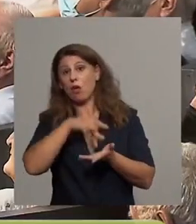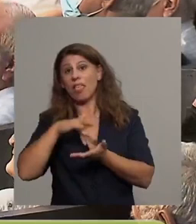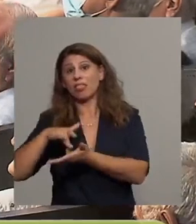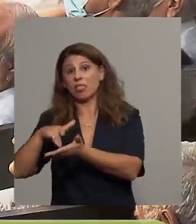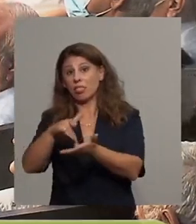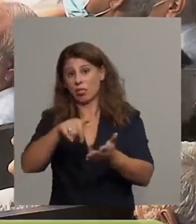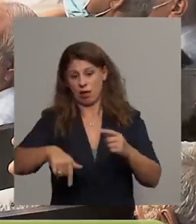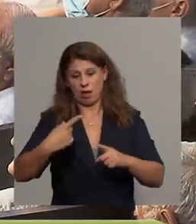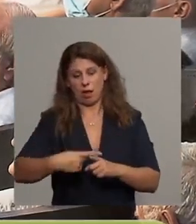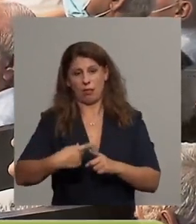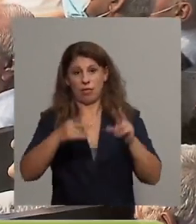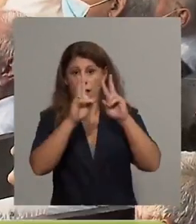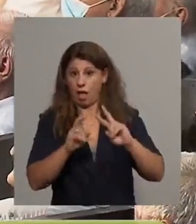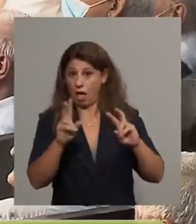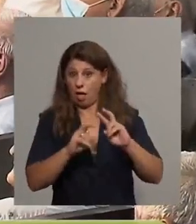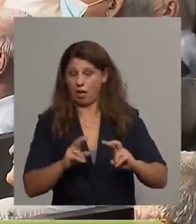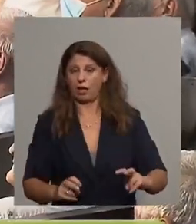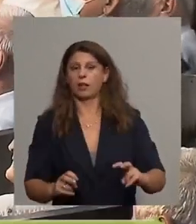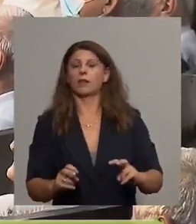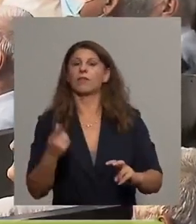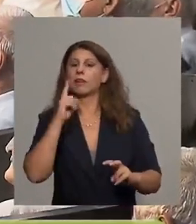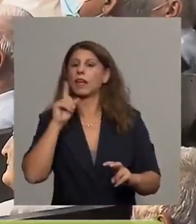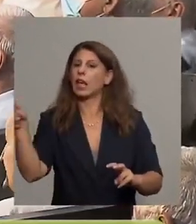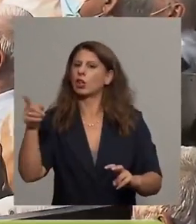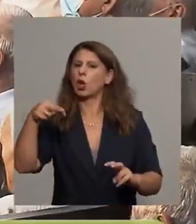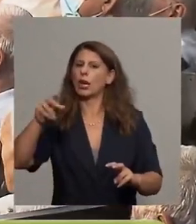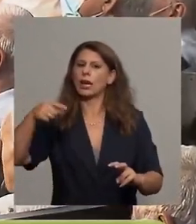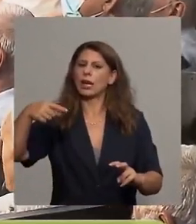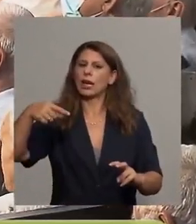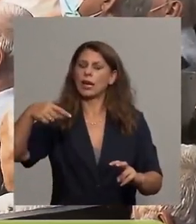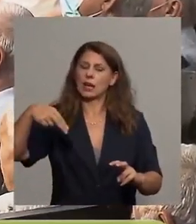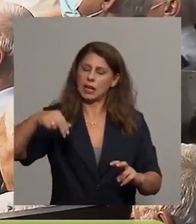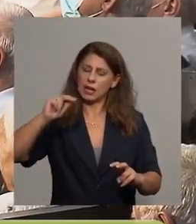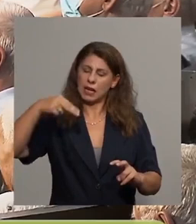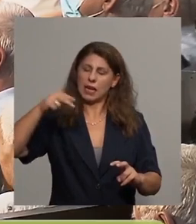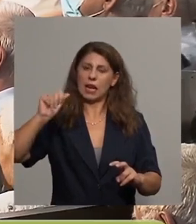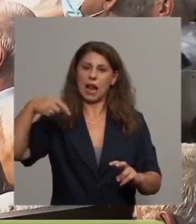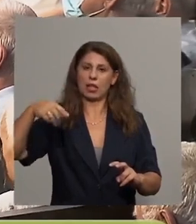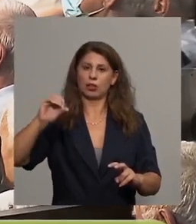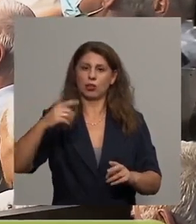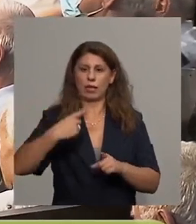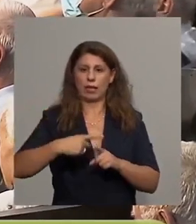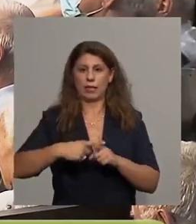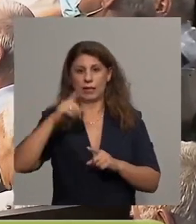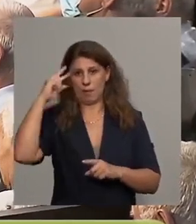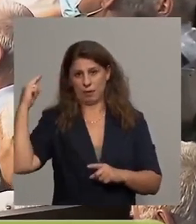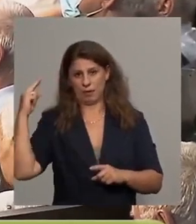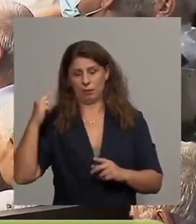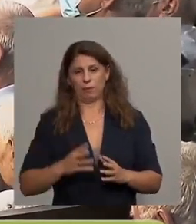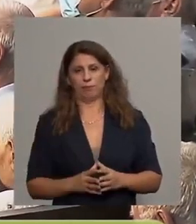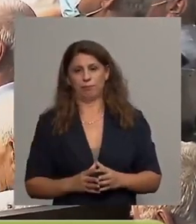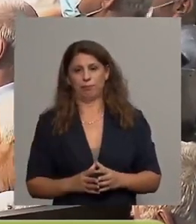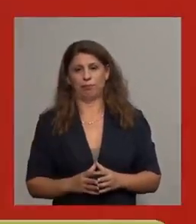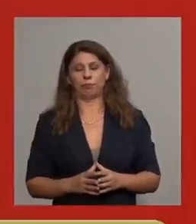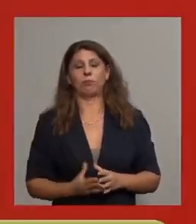Ελλάδα, την έρευνα για λογαριασμό του ΝΑΤΟ στα ελληνικά πανεπιστήμια. Νέα Δημοκρατία, ΣΥΡΙΖΑ